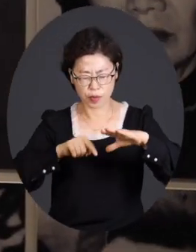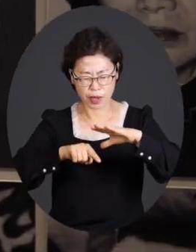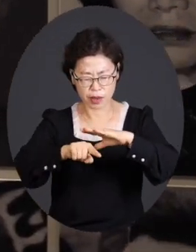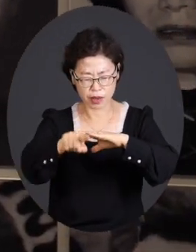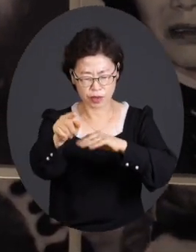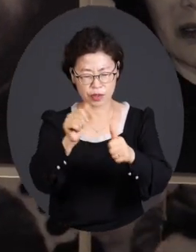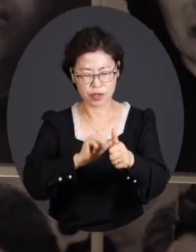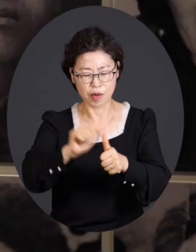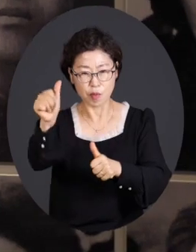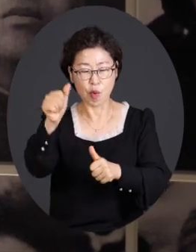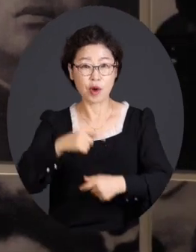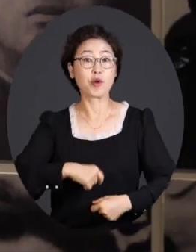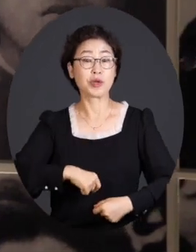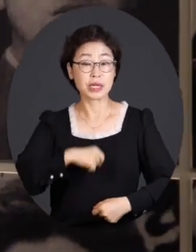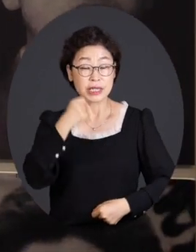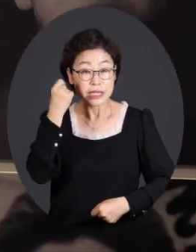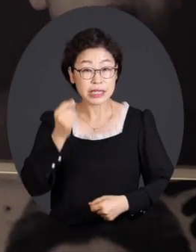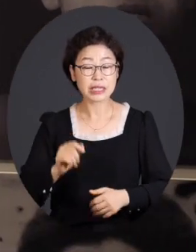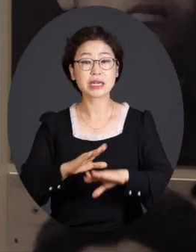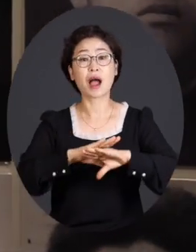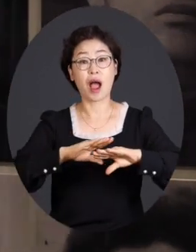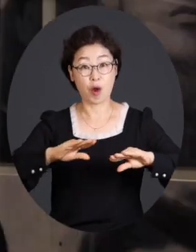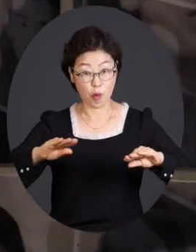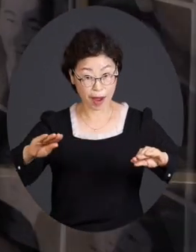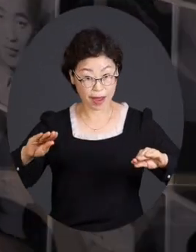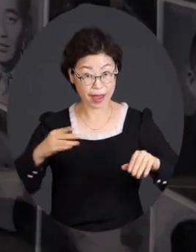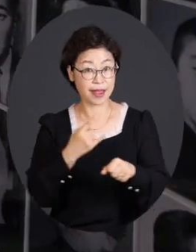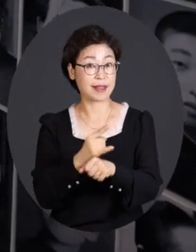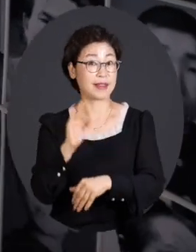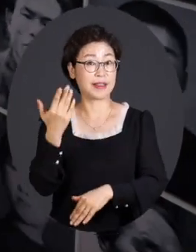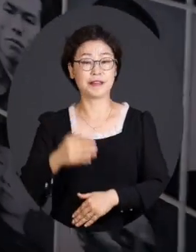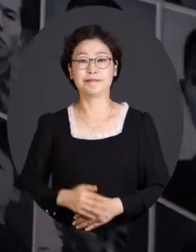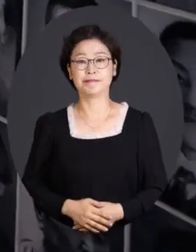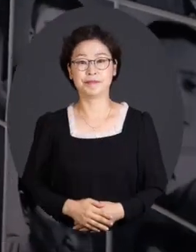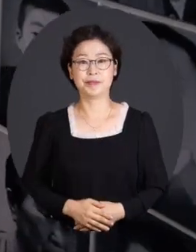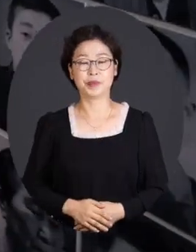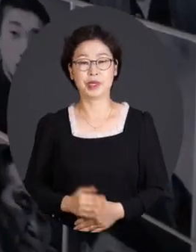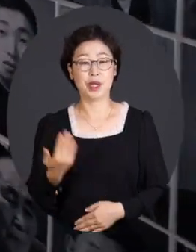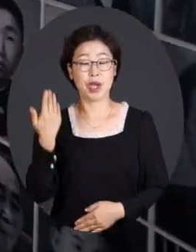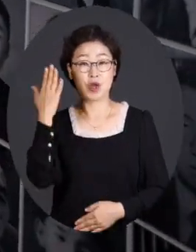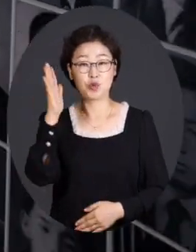찾아가고 있습니다. 우리나라 현대사의 크나큰 아픔